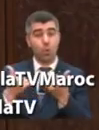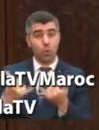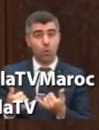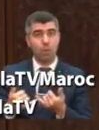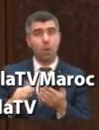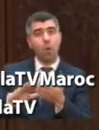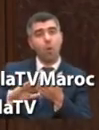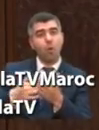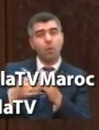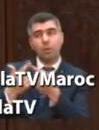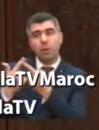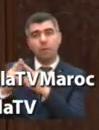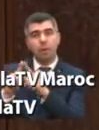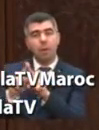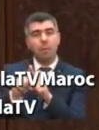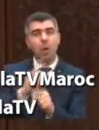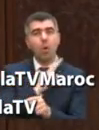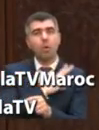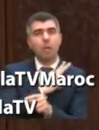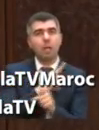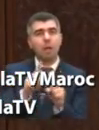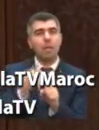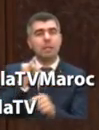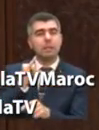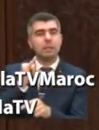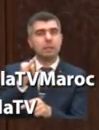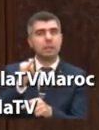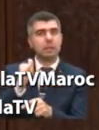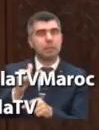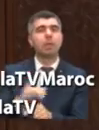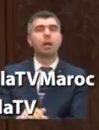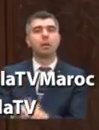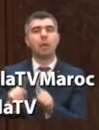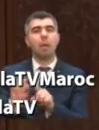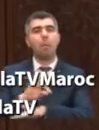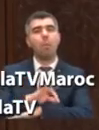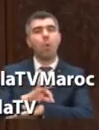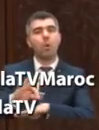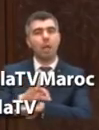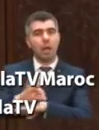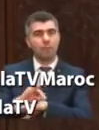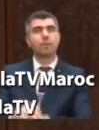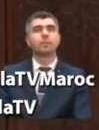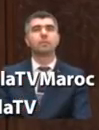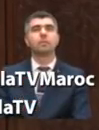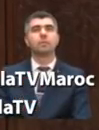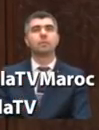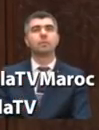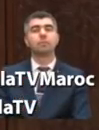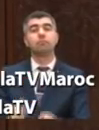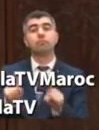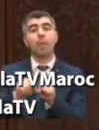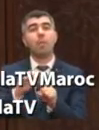اللي كتضمن لهاد الاساتذه واحد الاستقرار مهني في اطار الوظيفه العموميه الجهويه اللي